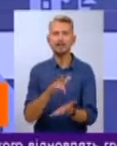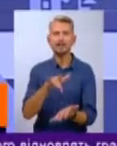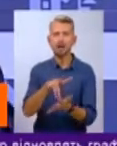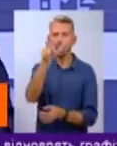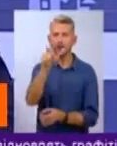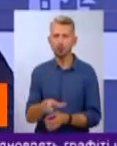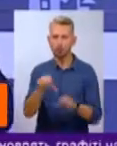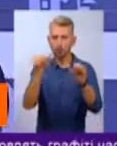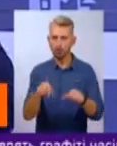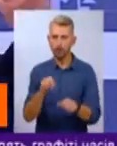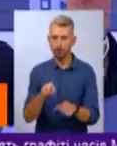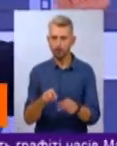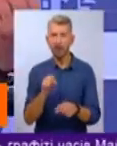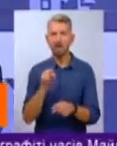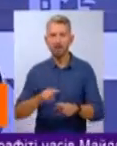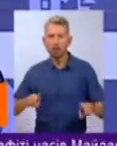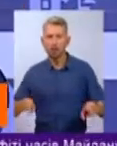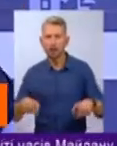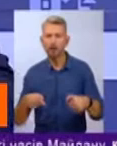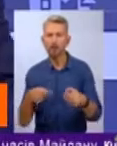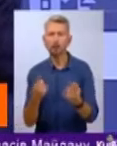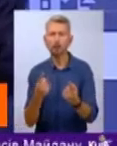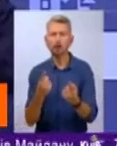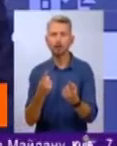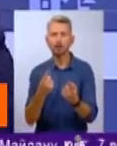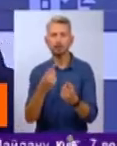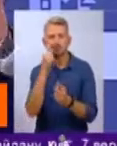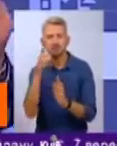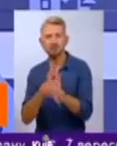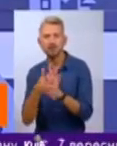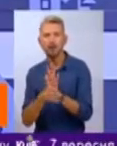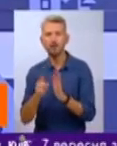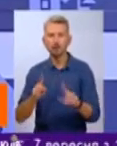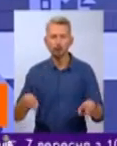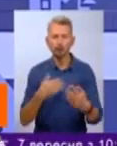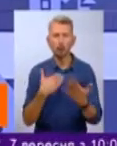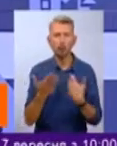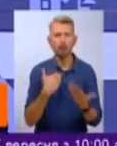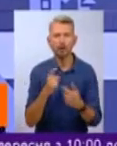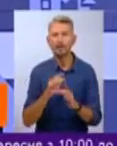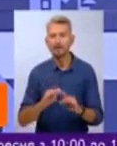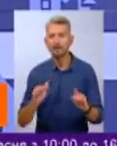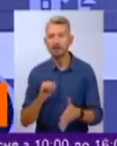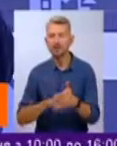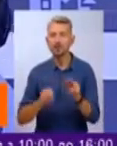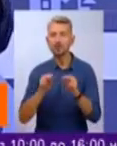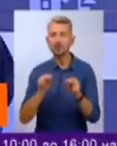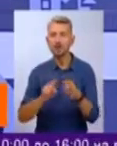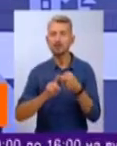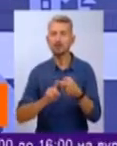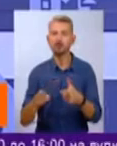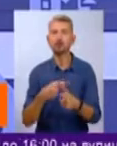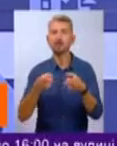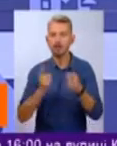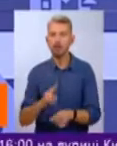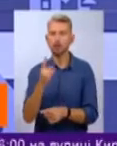цього процесу. Чому? Він організує дидактичну модель, він організує комунікації з дітьми, і від нього залежить, чи